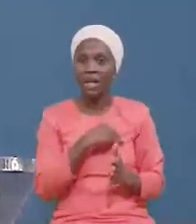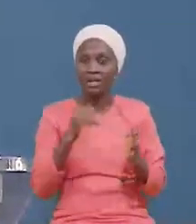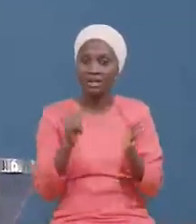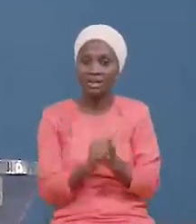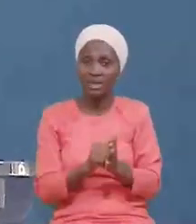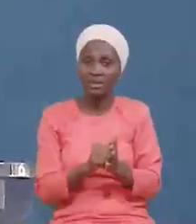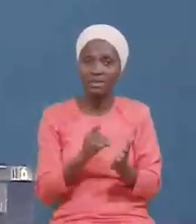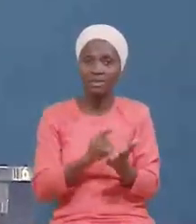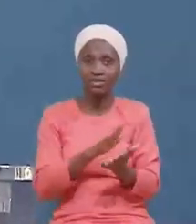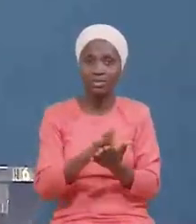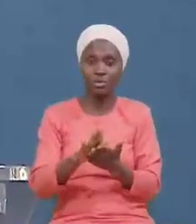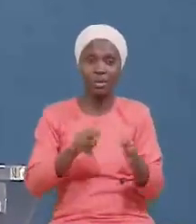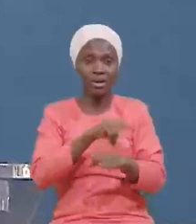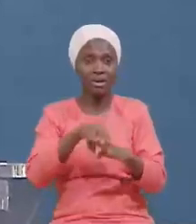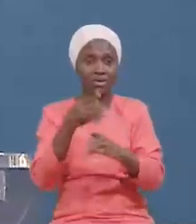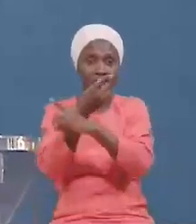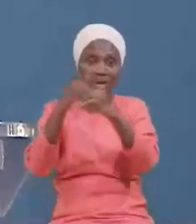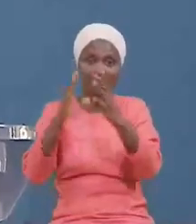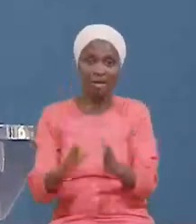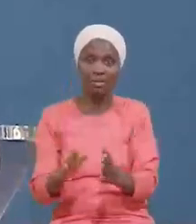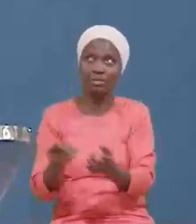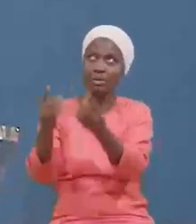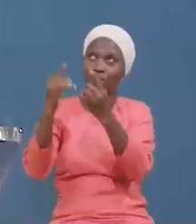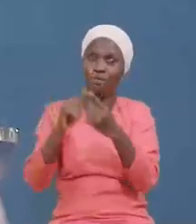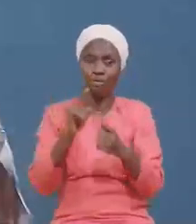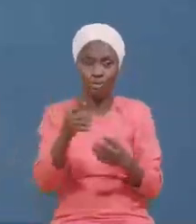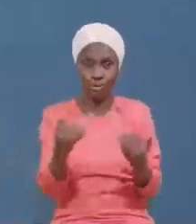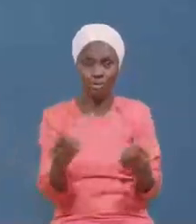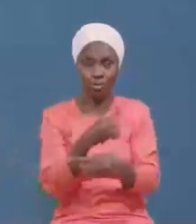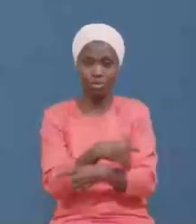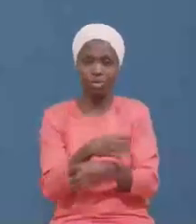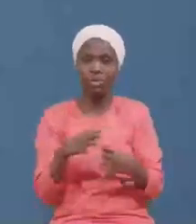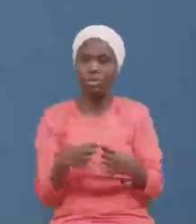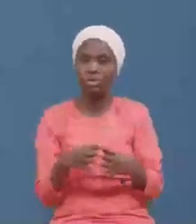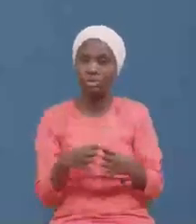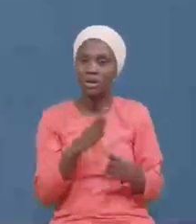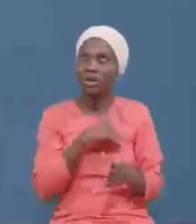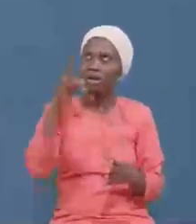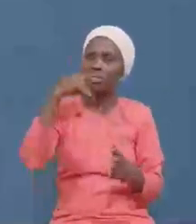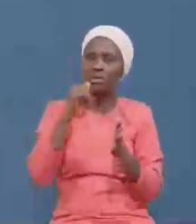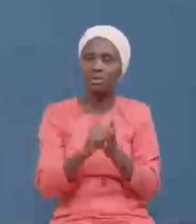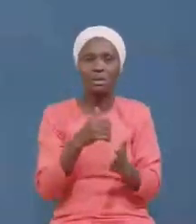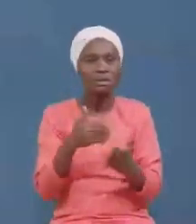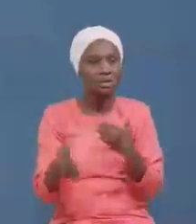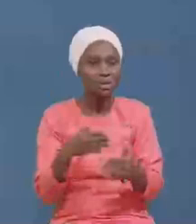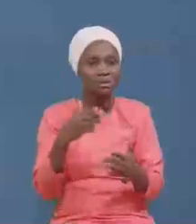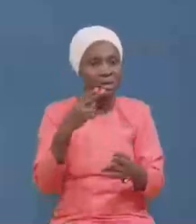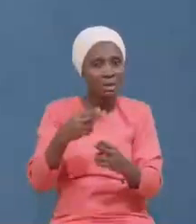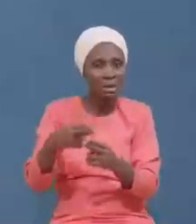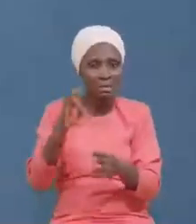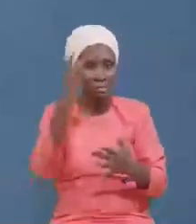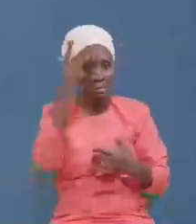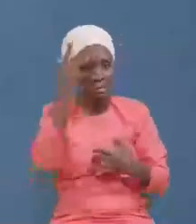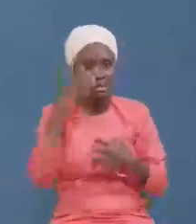Et ce libérateur surnaturel vient à vous ce jour. Quel que soit le nom de votre maladie,